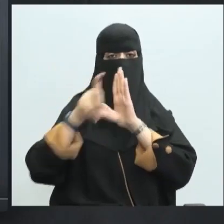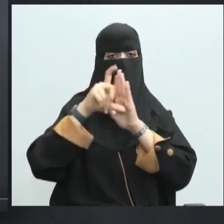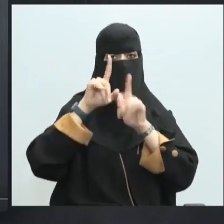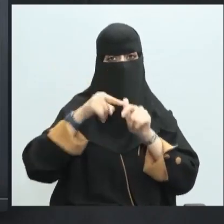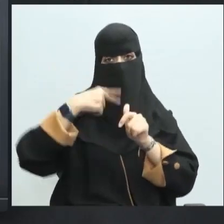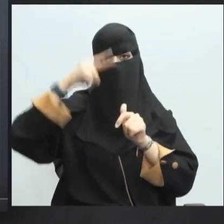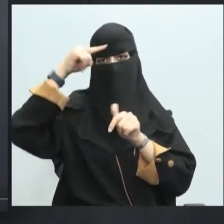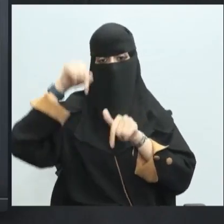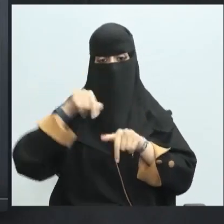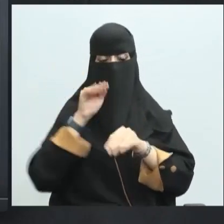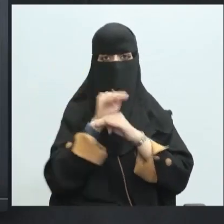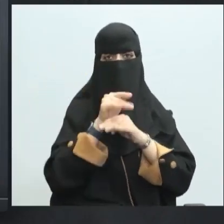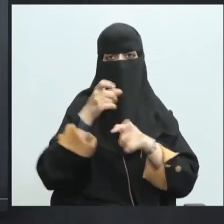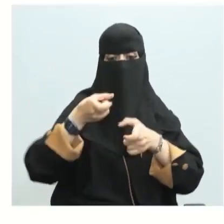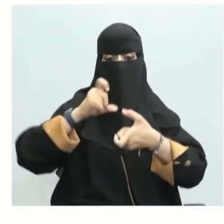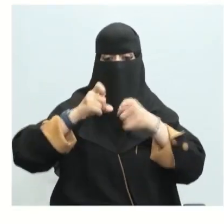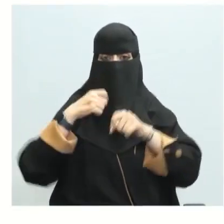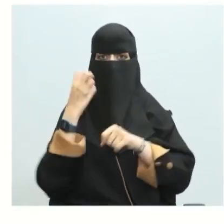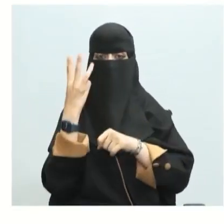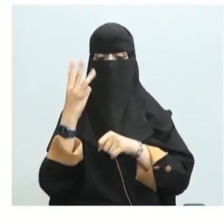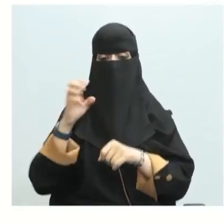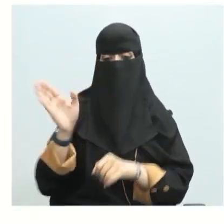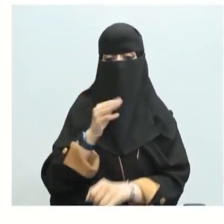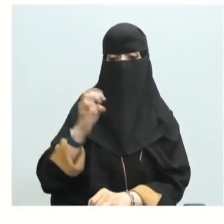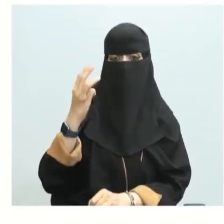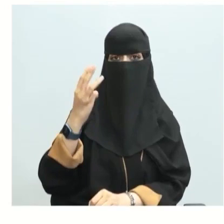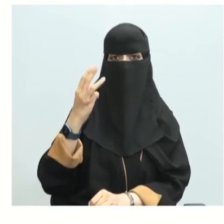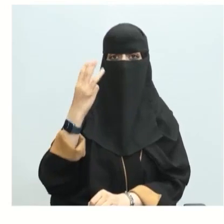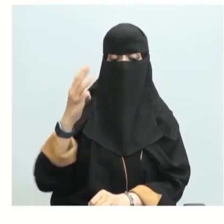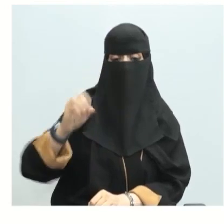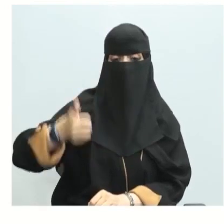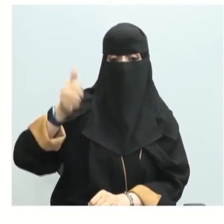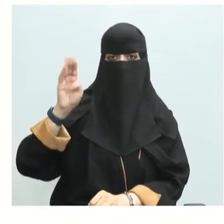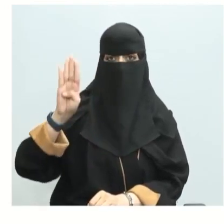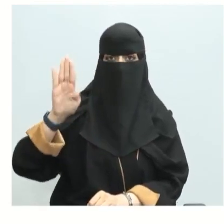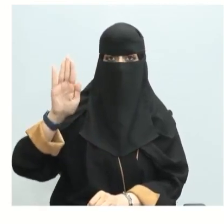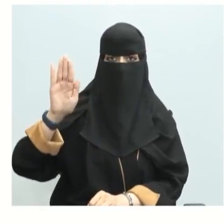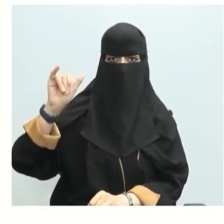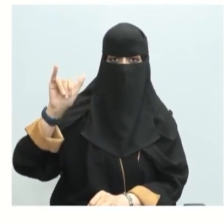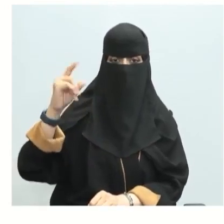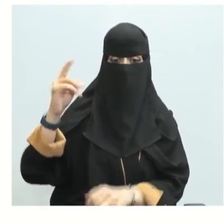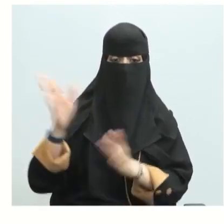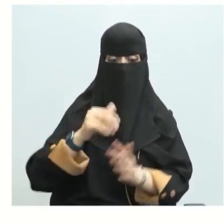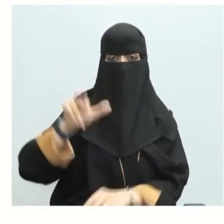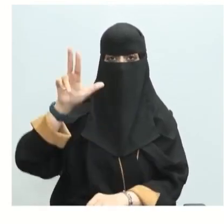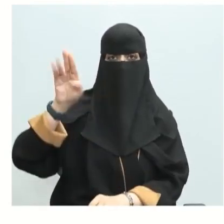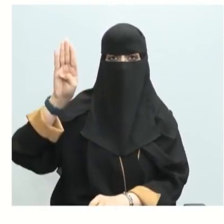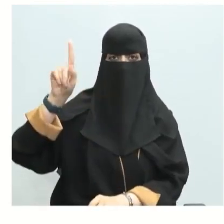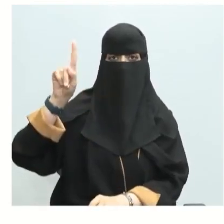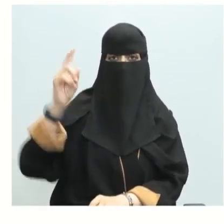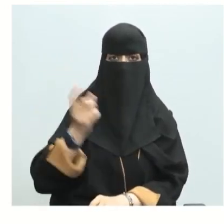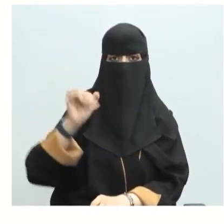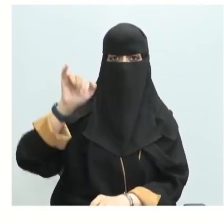لنفترض انك تدرس تكوين ثالث اكسيد الكبريت ثالث اكسيد الكبريت